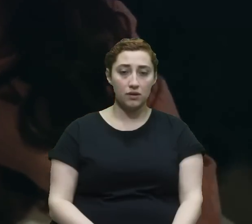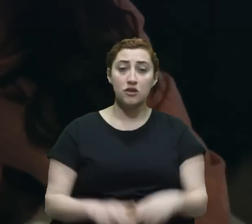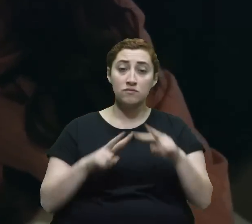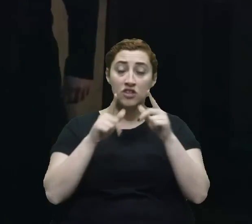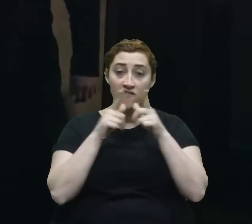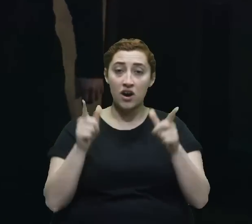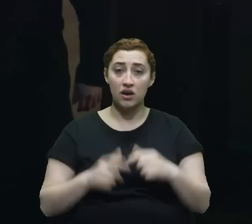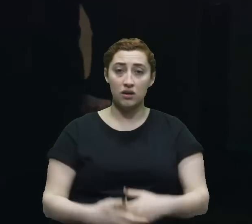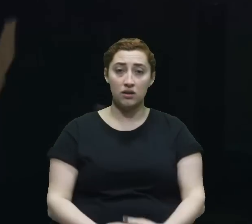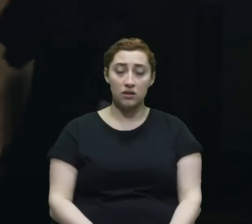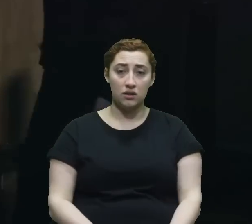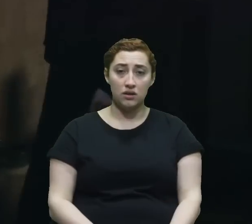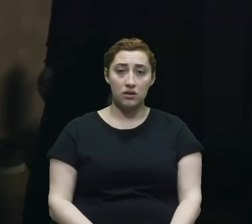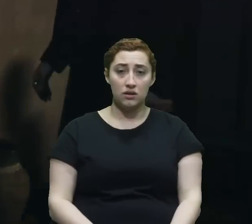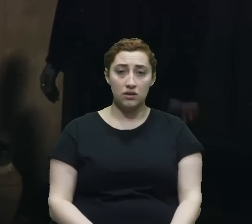Baba!